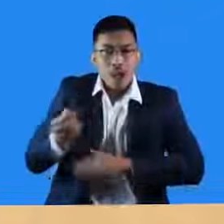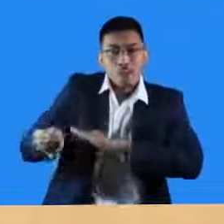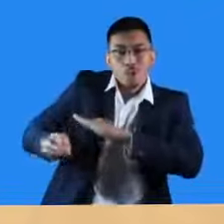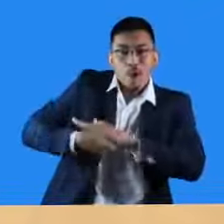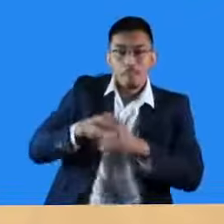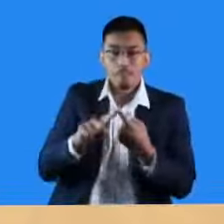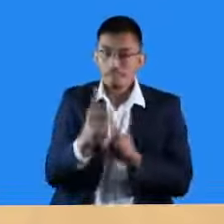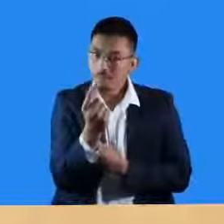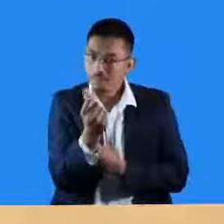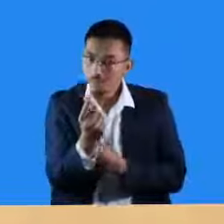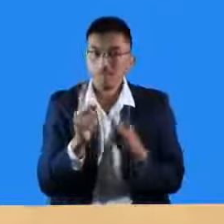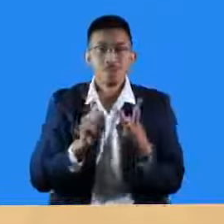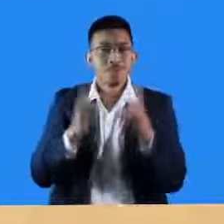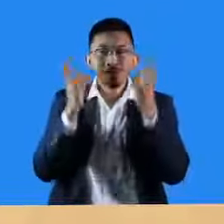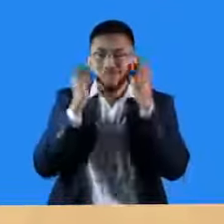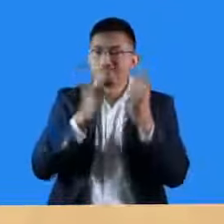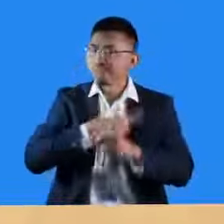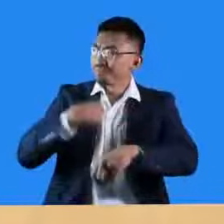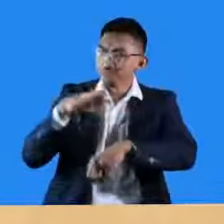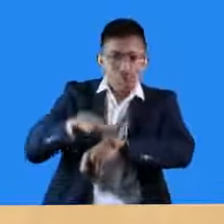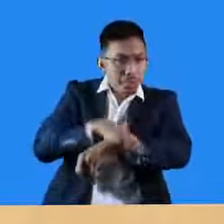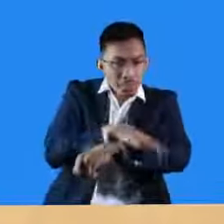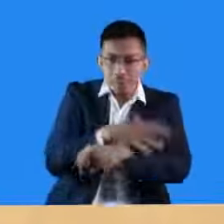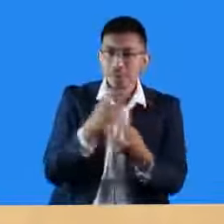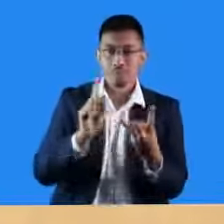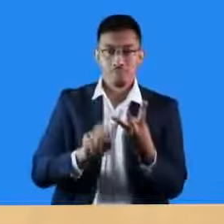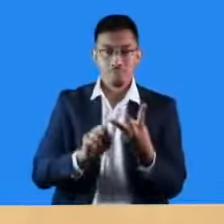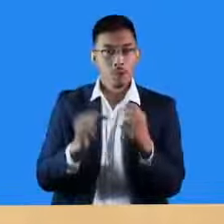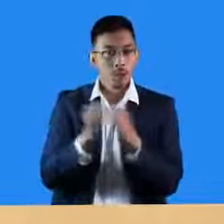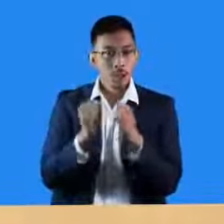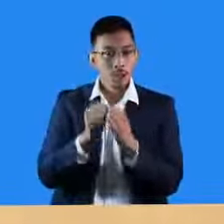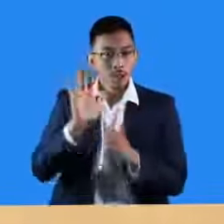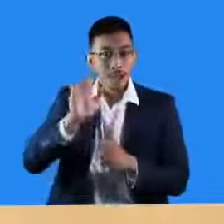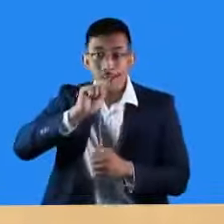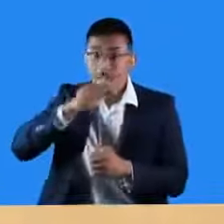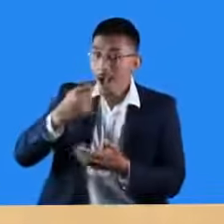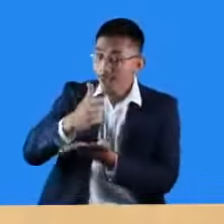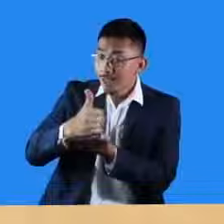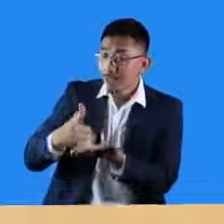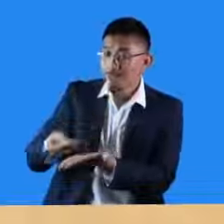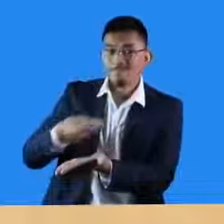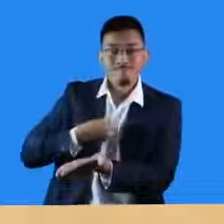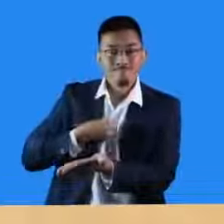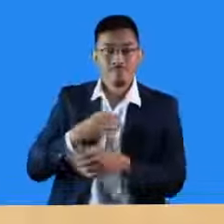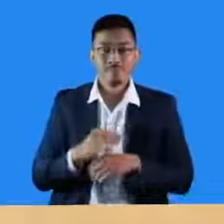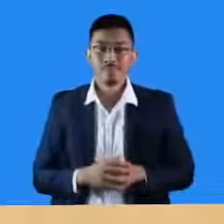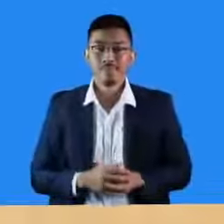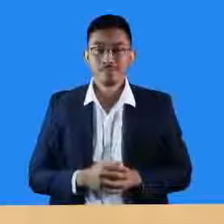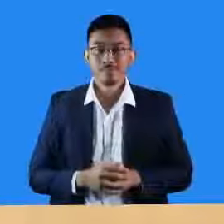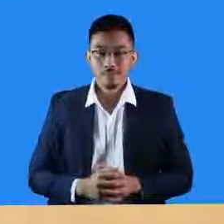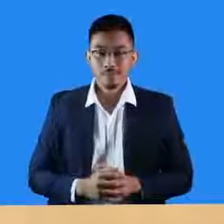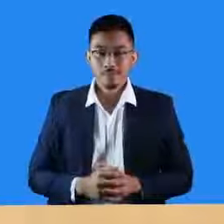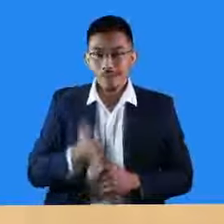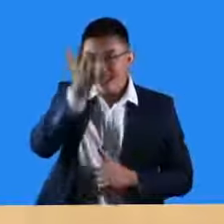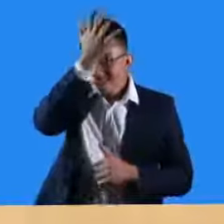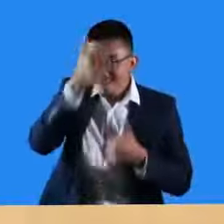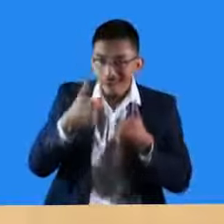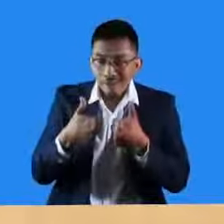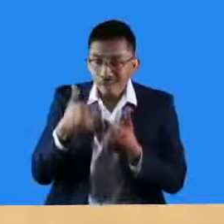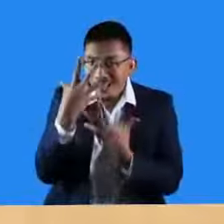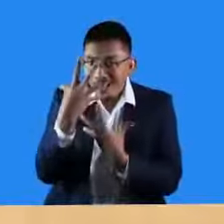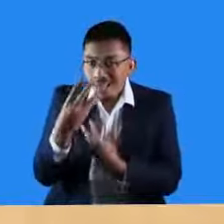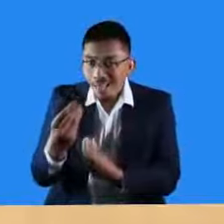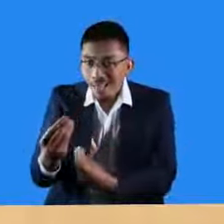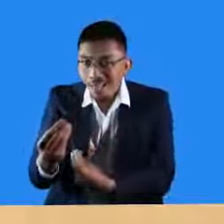uang, perhiasan, dan memberi janji bahwa raja juga akan mendapat bagian daging rusa tersebut. Raja pun tergoda